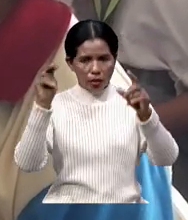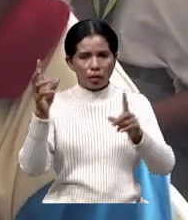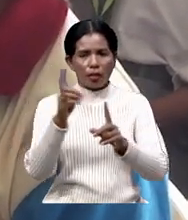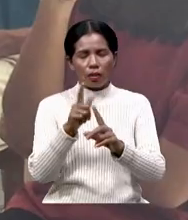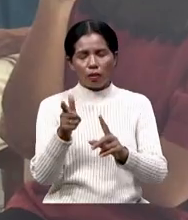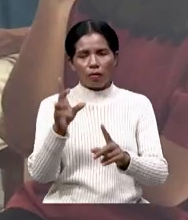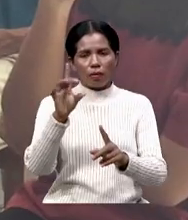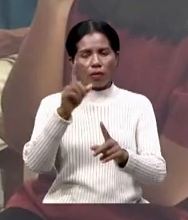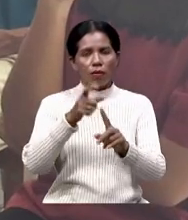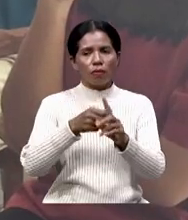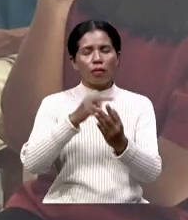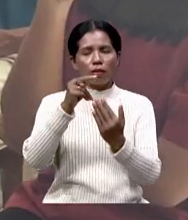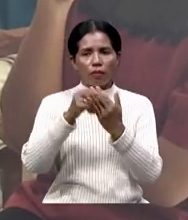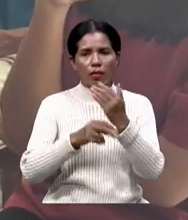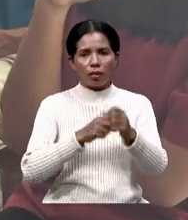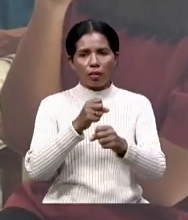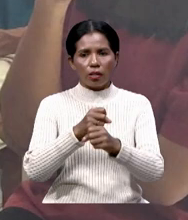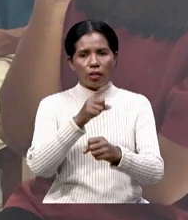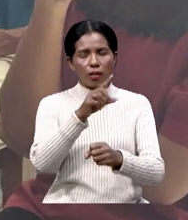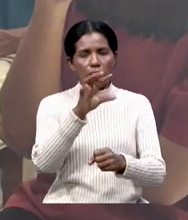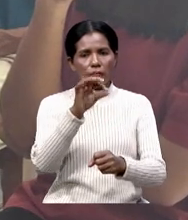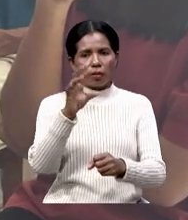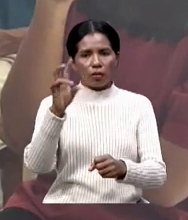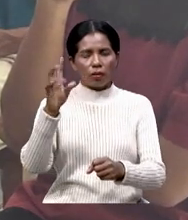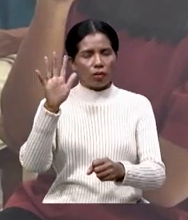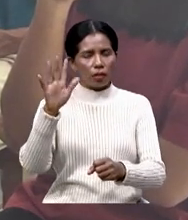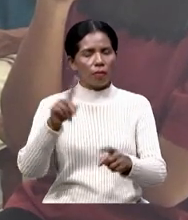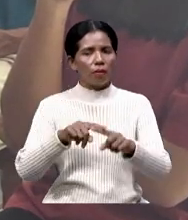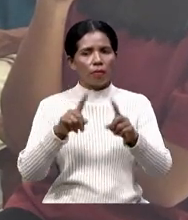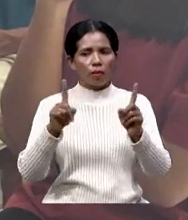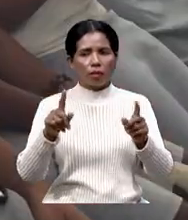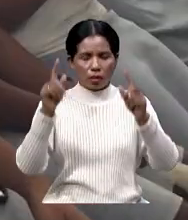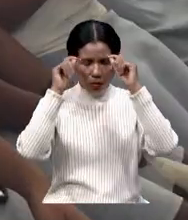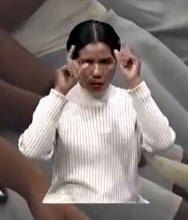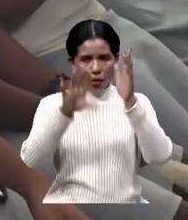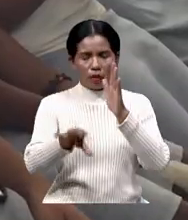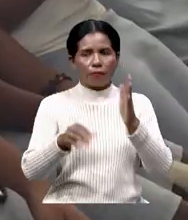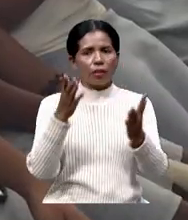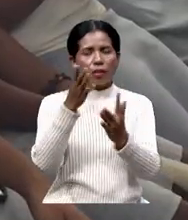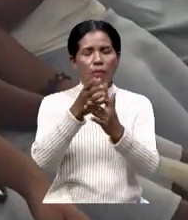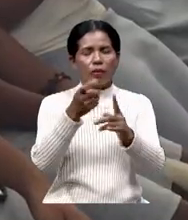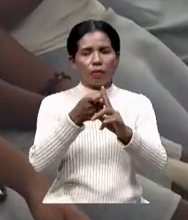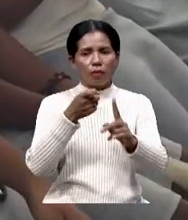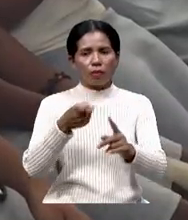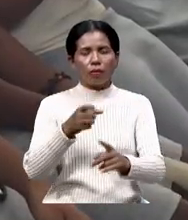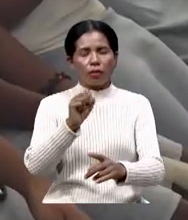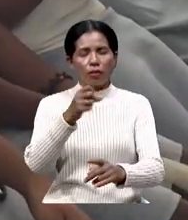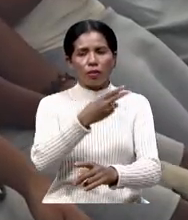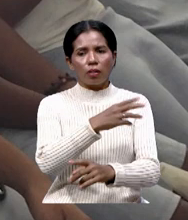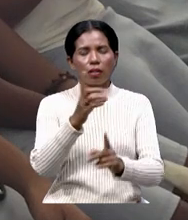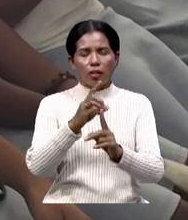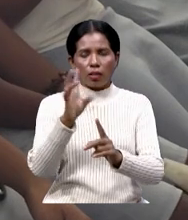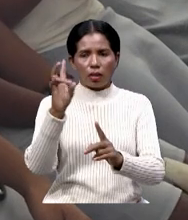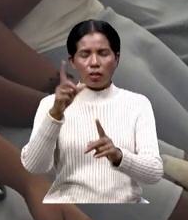rondo siwalu fulan November tinang rimu datu saya itu nurus singlima mai be la clear date Timor Leste hetan invasão husi rezimi Suharto e alorong hitu